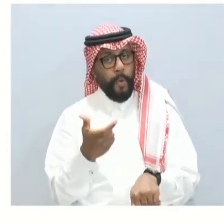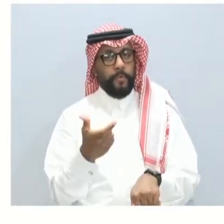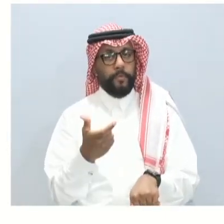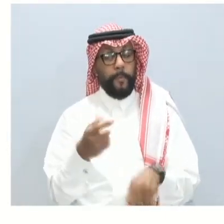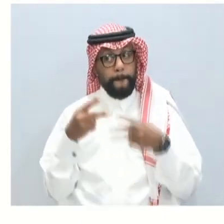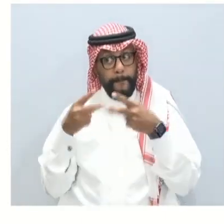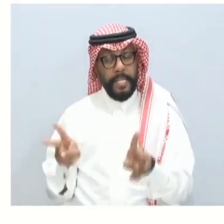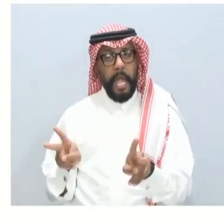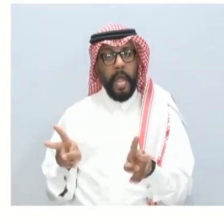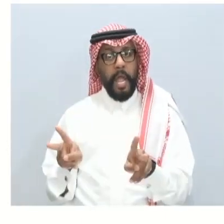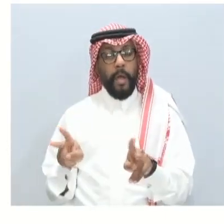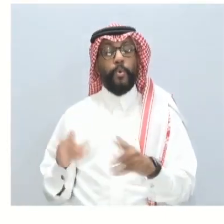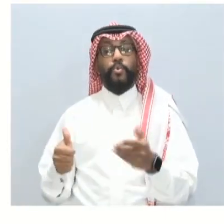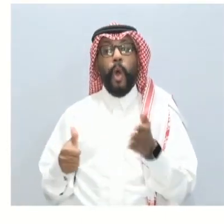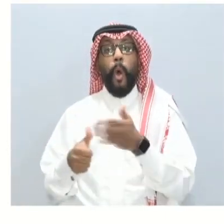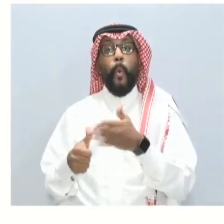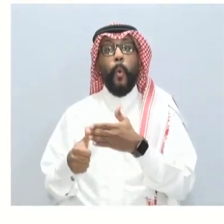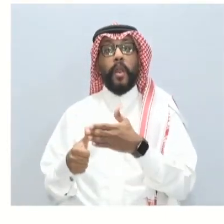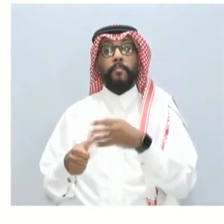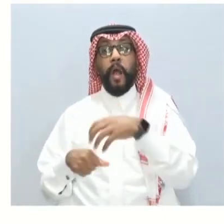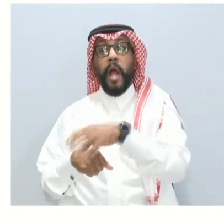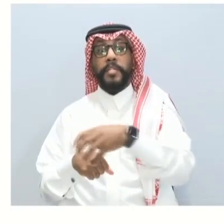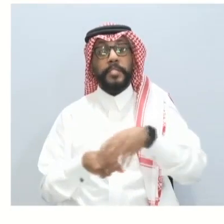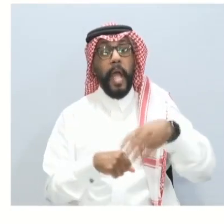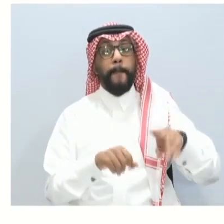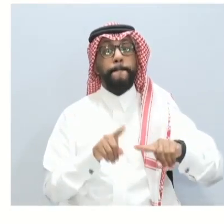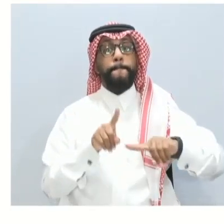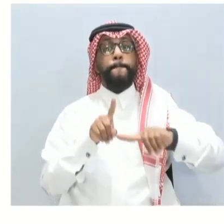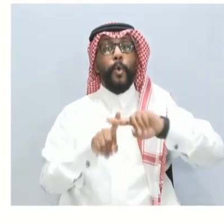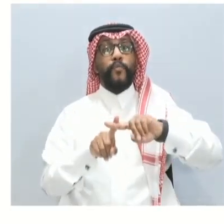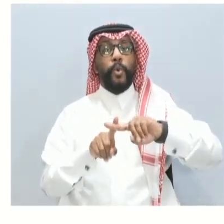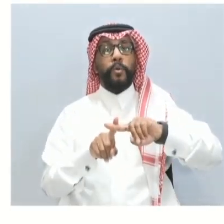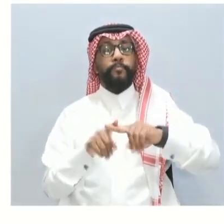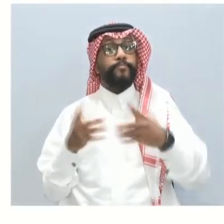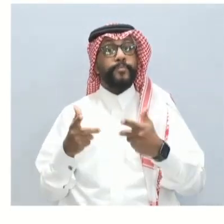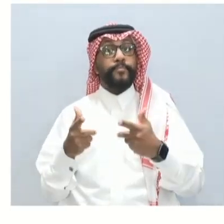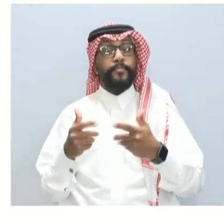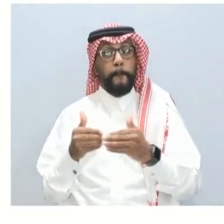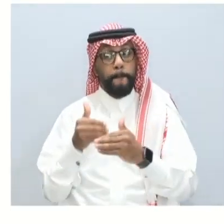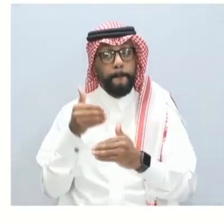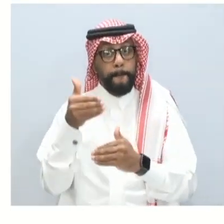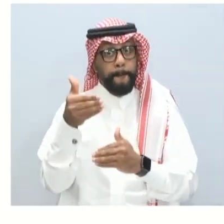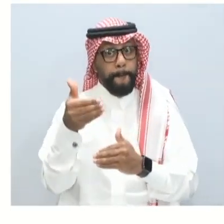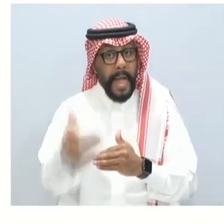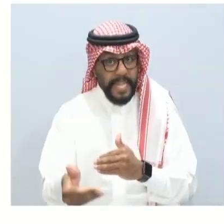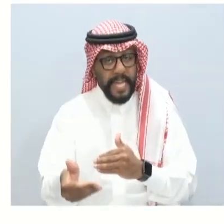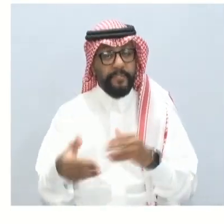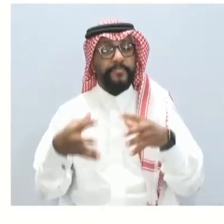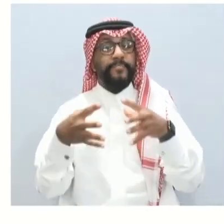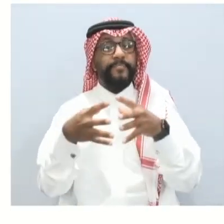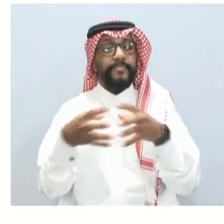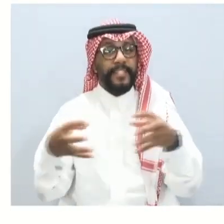سنبدا الان باقسام الكفر باقسام الكفر وبعد ان نذكر هذه الاقسام